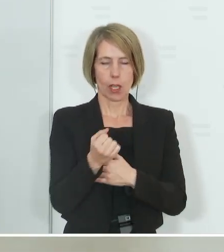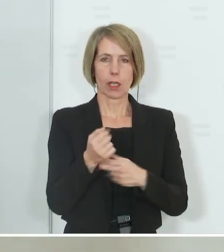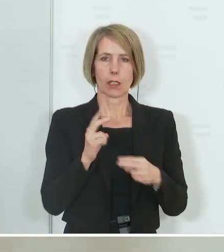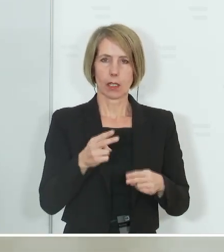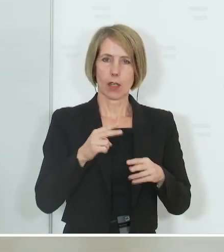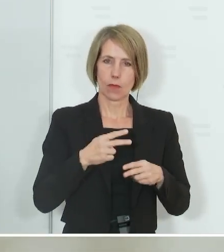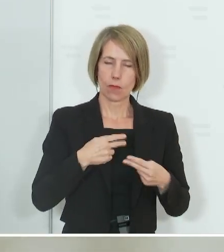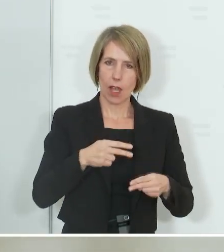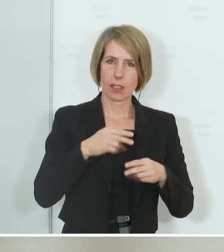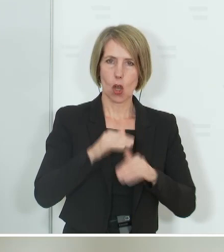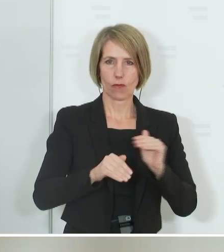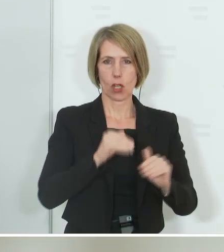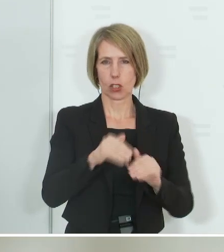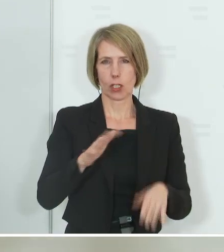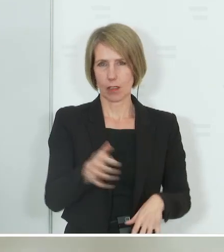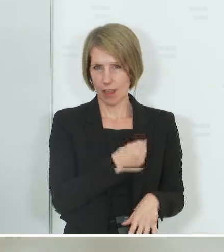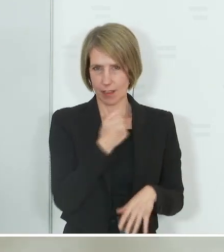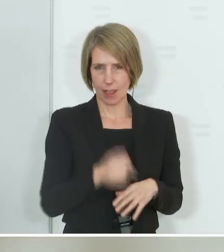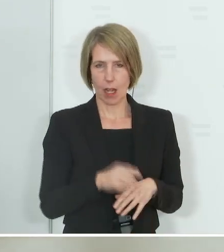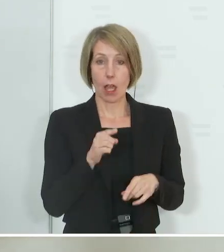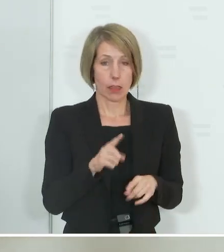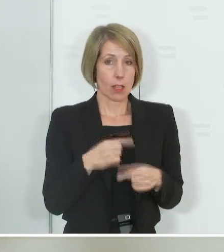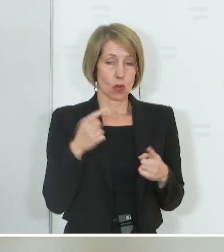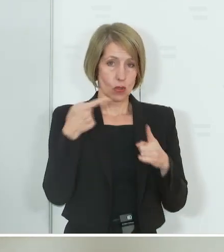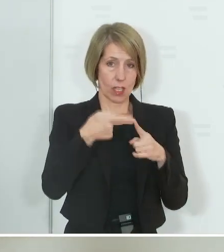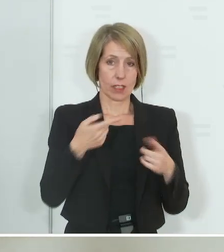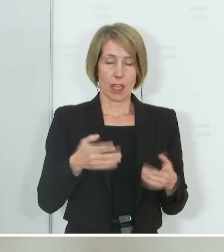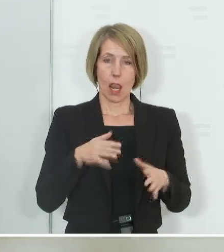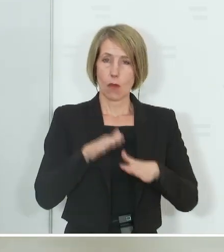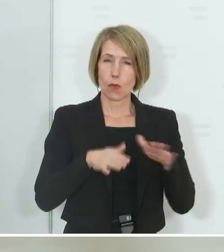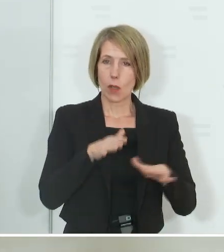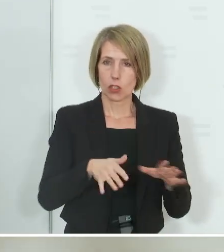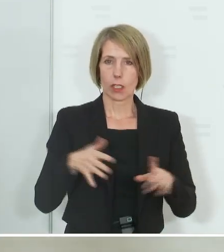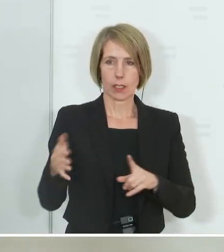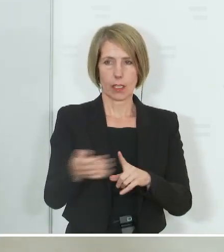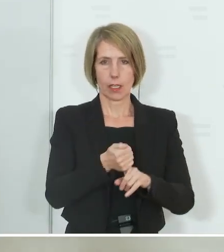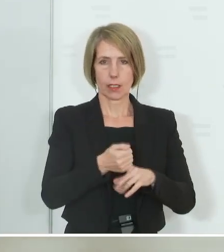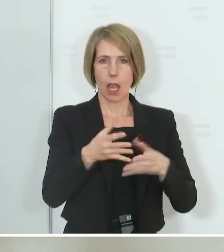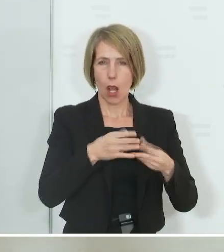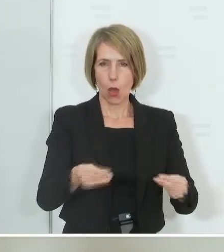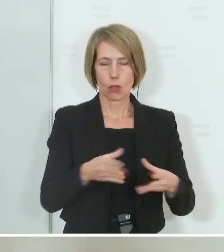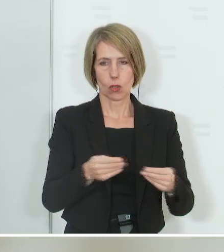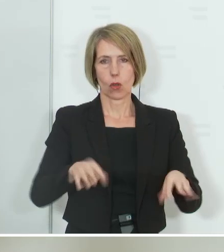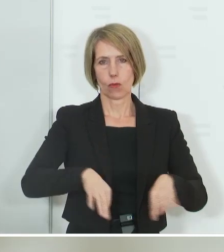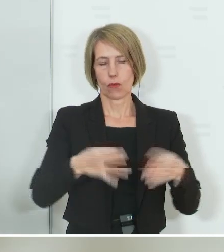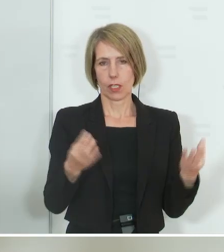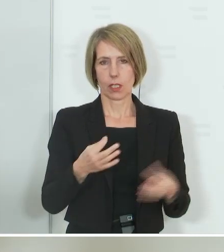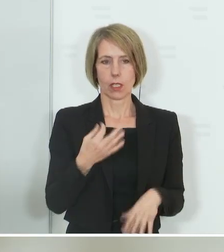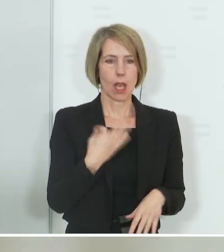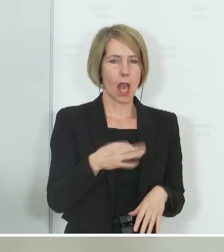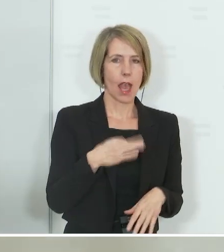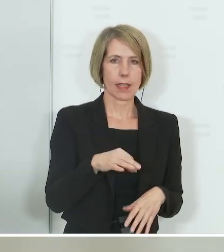erzielen. Das ist auch unser Vorsatz. Wir wollen Fortschritte erzielen, dafür arbeiten wir. Wir wollen Lösungen suchen, die die einzelnen Positionen und auch die Sorgen